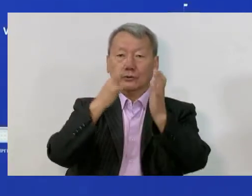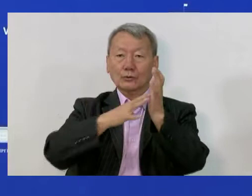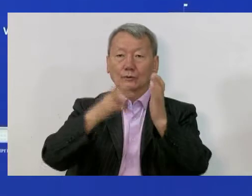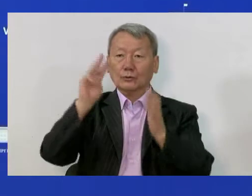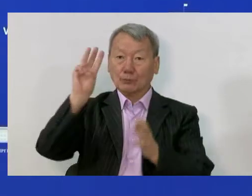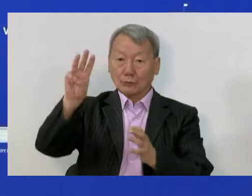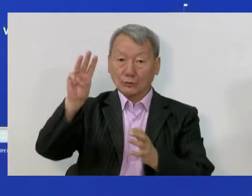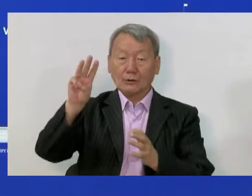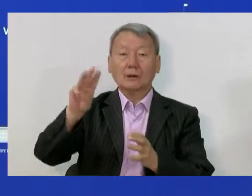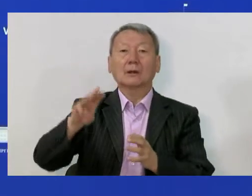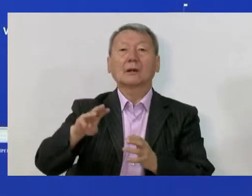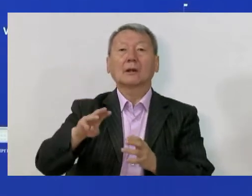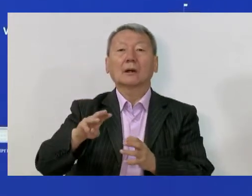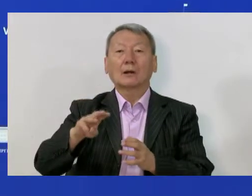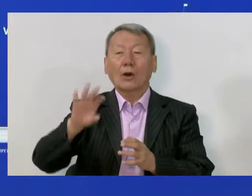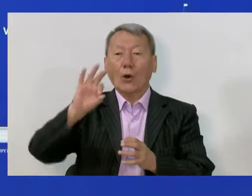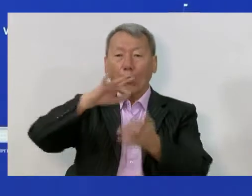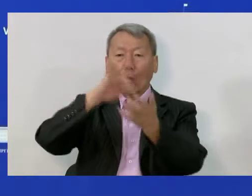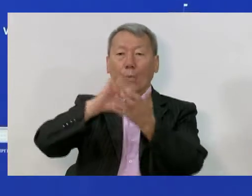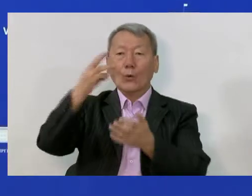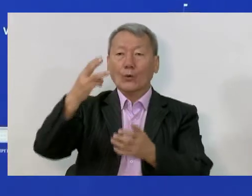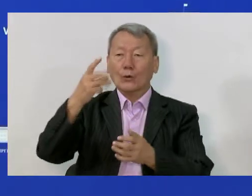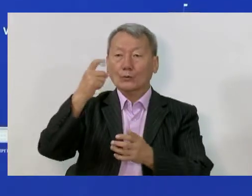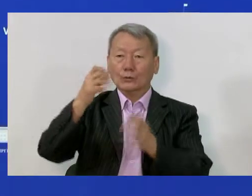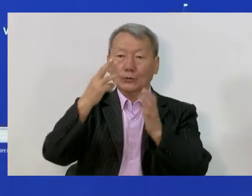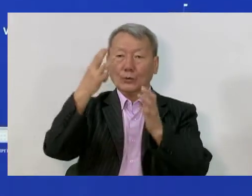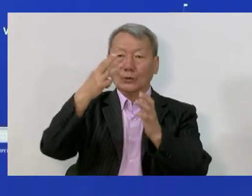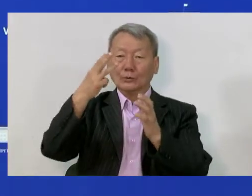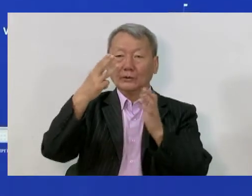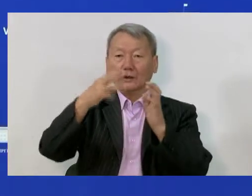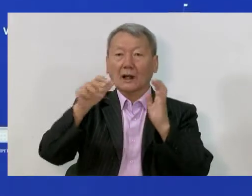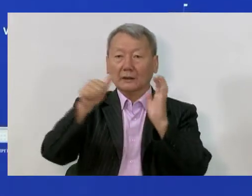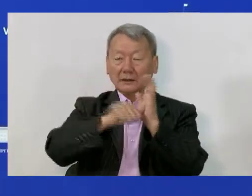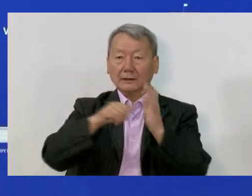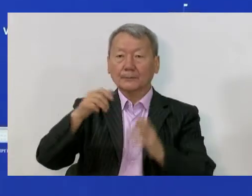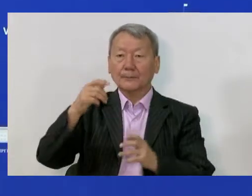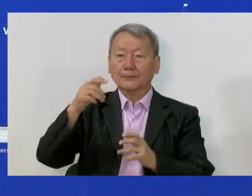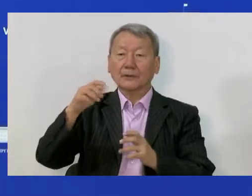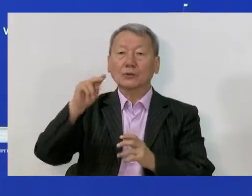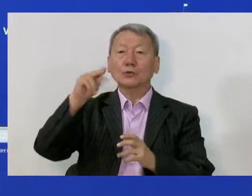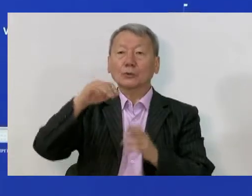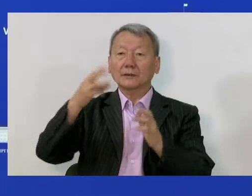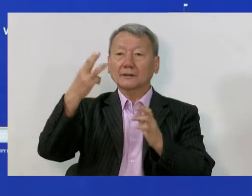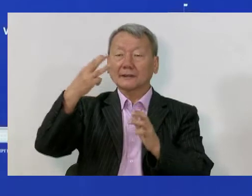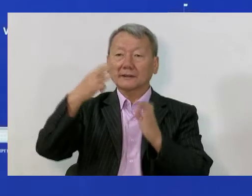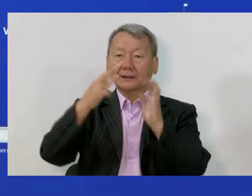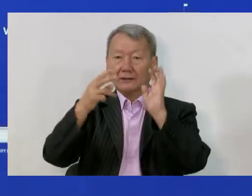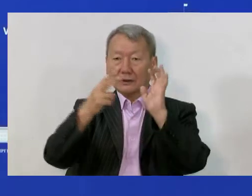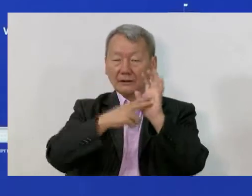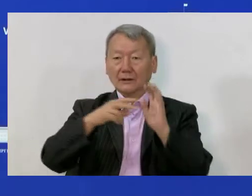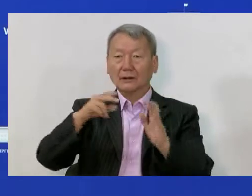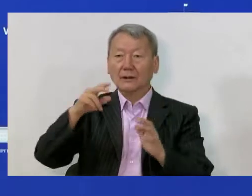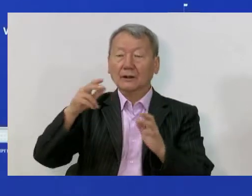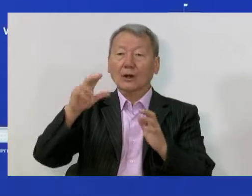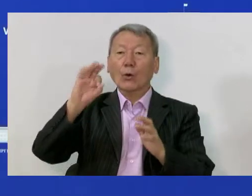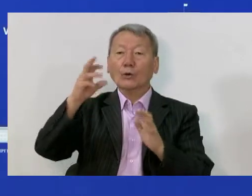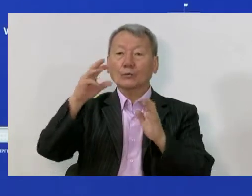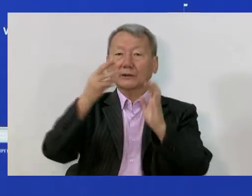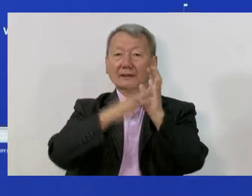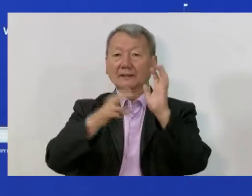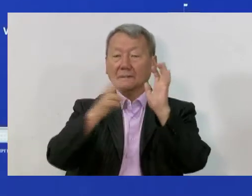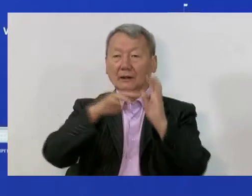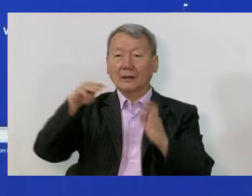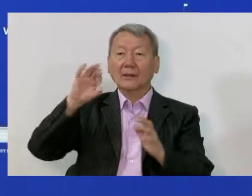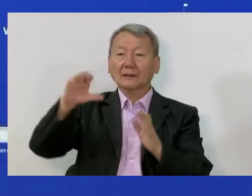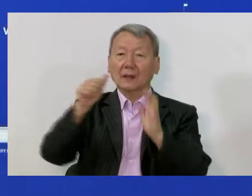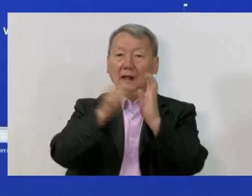3 бейтап, ұш шарында 136, Қүй облысында 87, ұш облысында 84, Талас